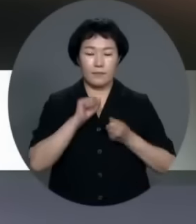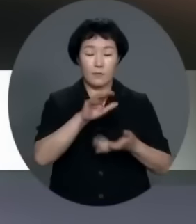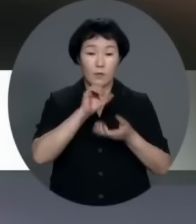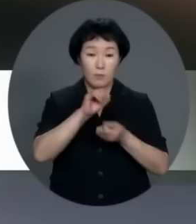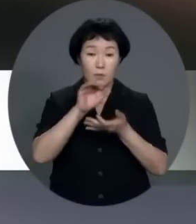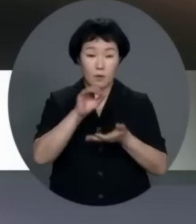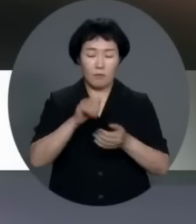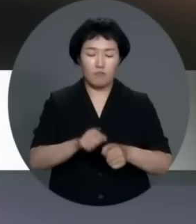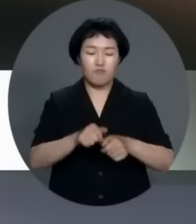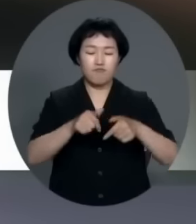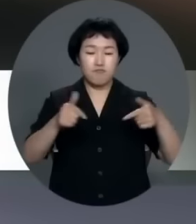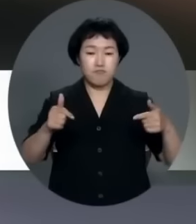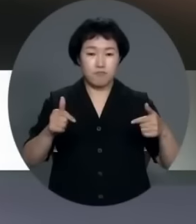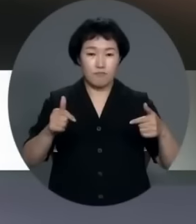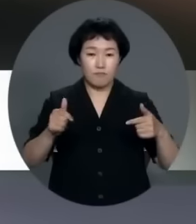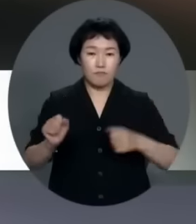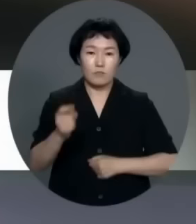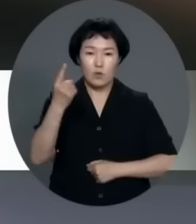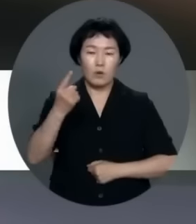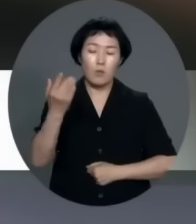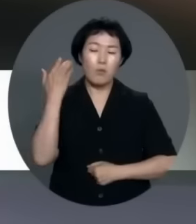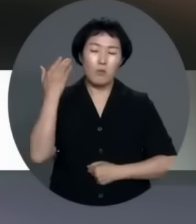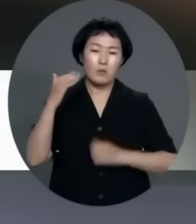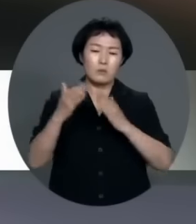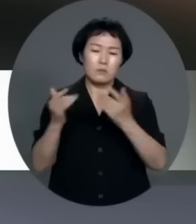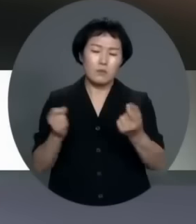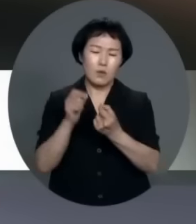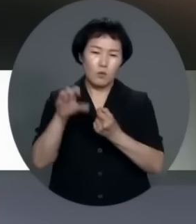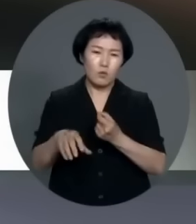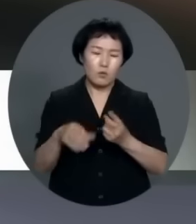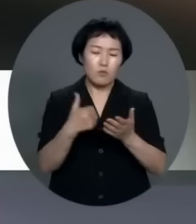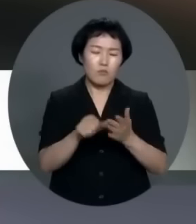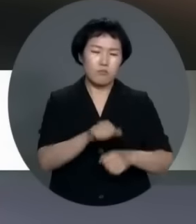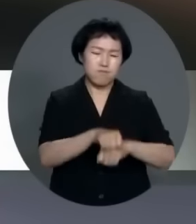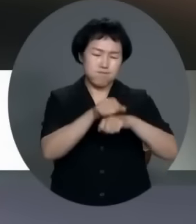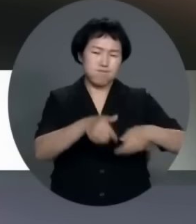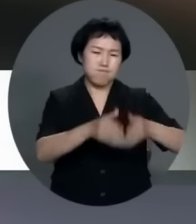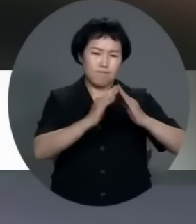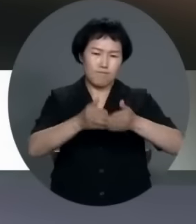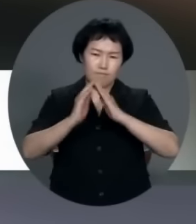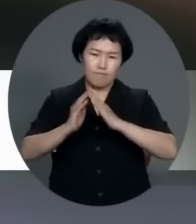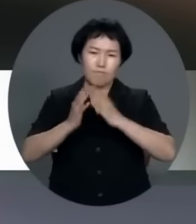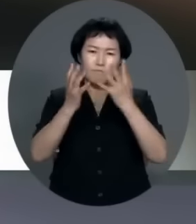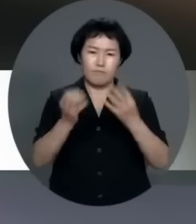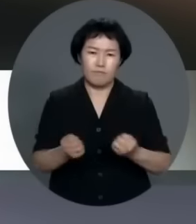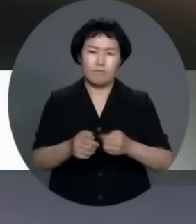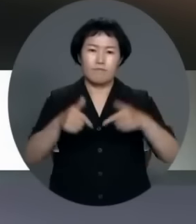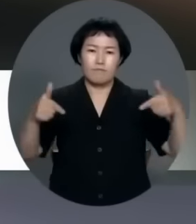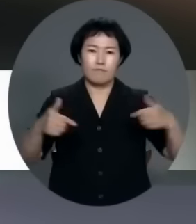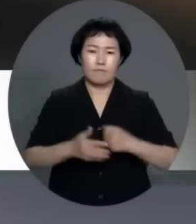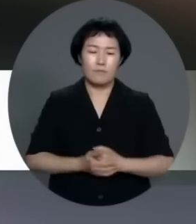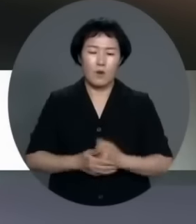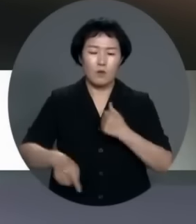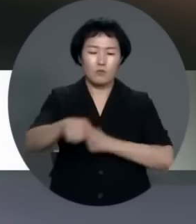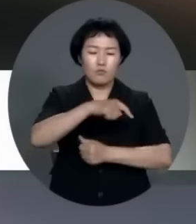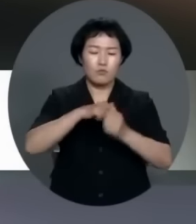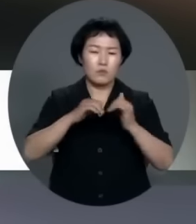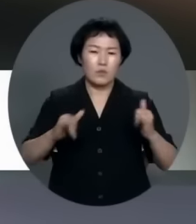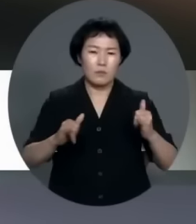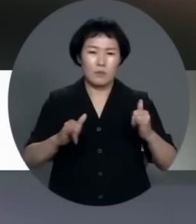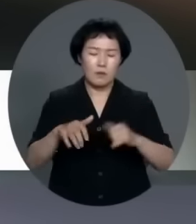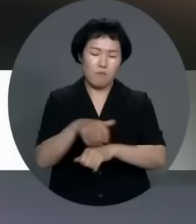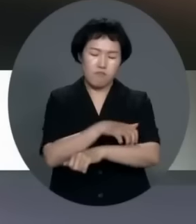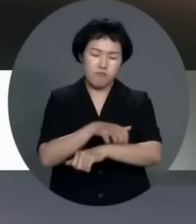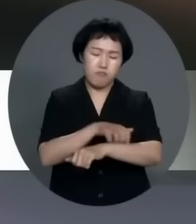택배 시장이 커지면서 최근에는 도심에도 물류센터가 들어서는 경우가 많은데요. 인근 주민들이 밤낮으로 고통받는